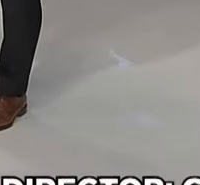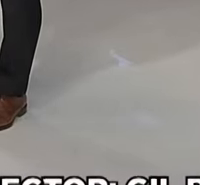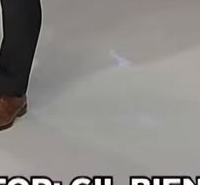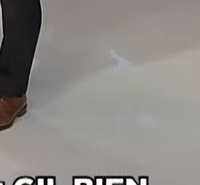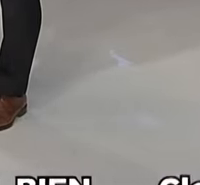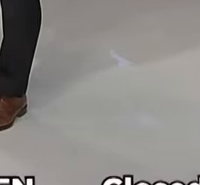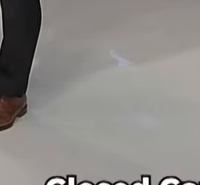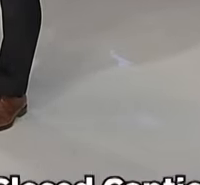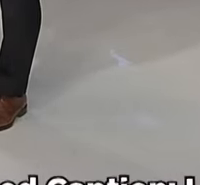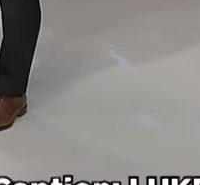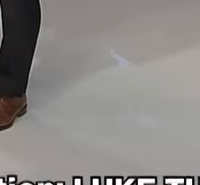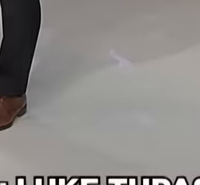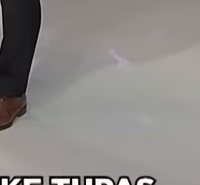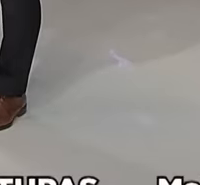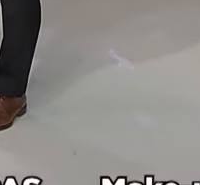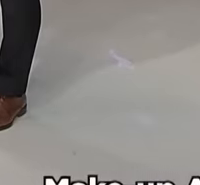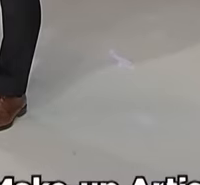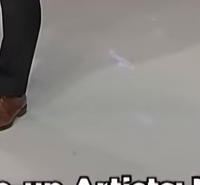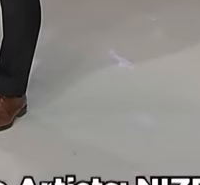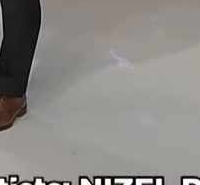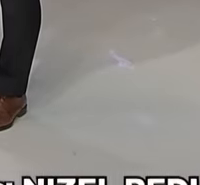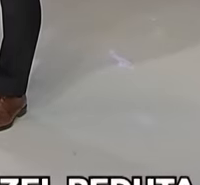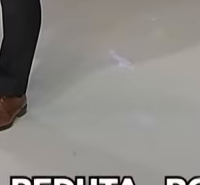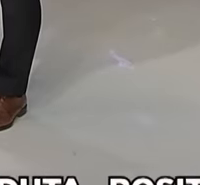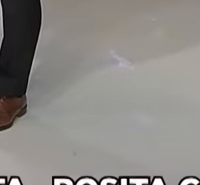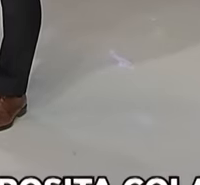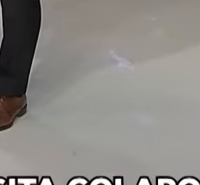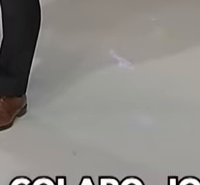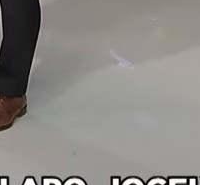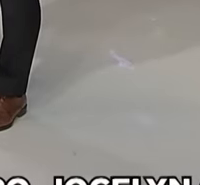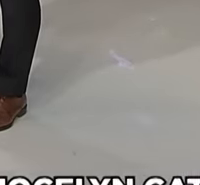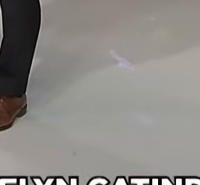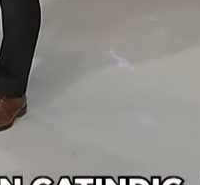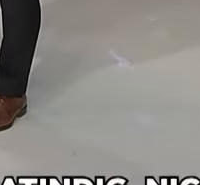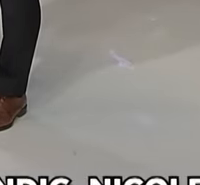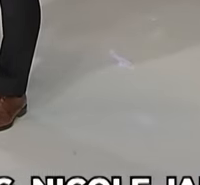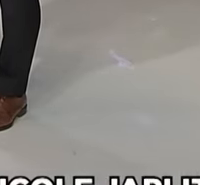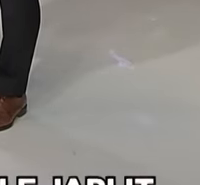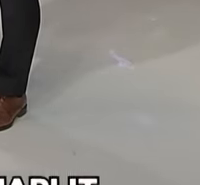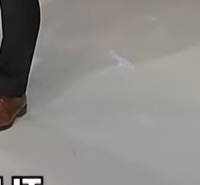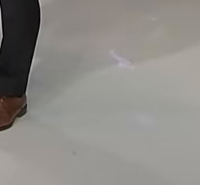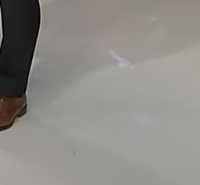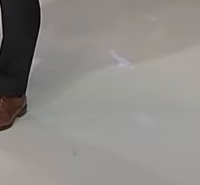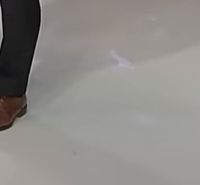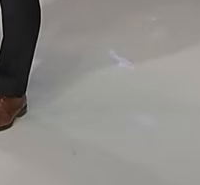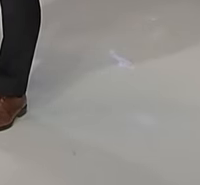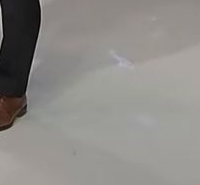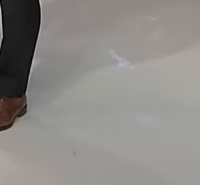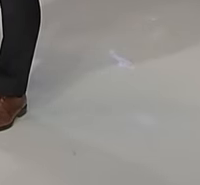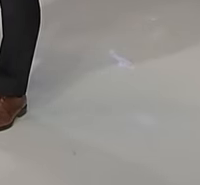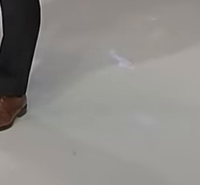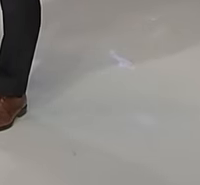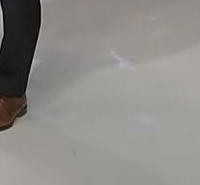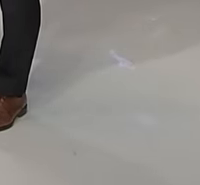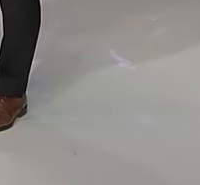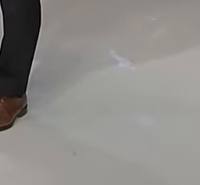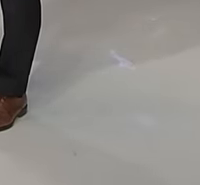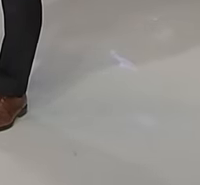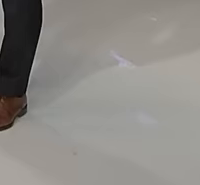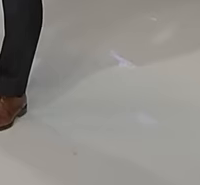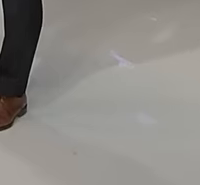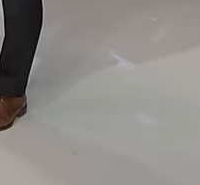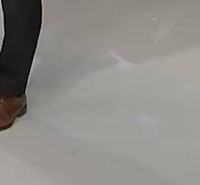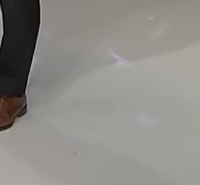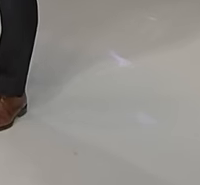Sa totoo lang, krimen na yan eh. Oo. Ibrahim mo, di ba protected area? It's a protected area. Ay, kaya nga.